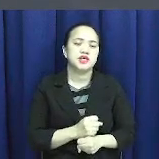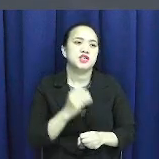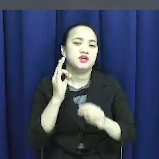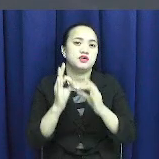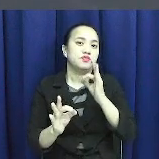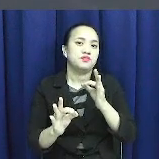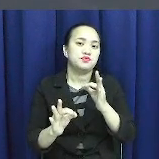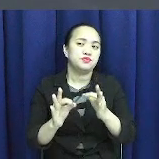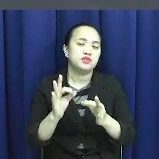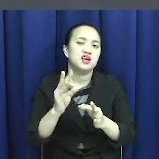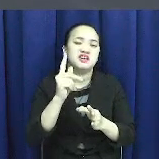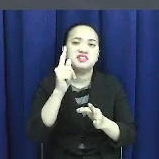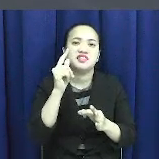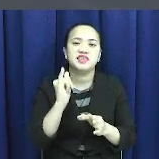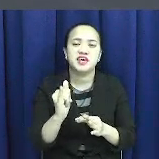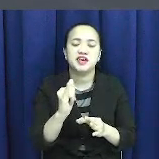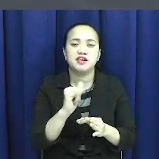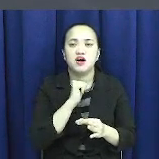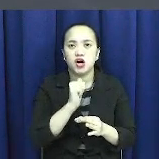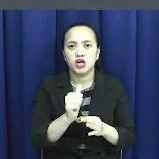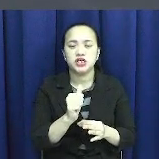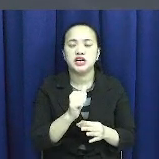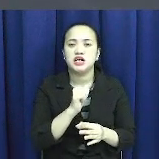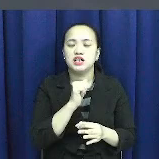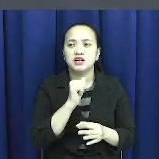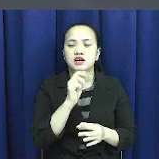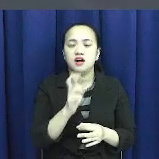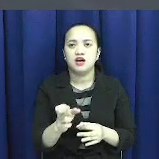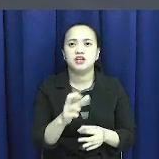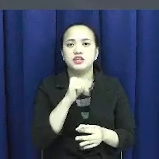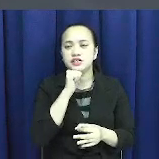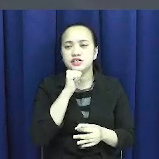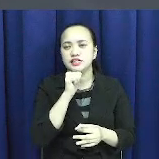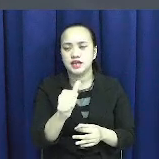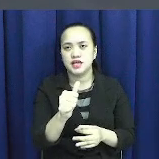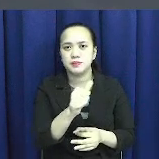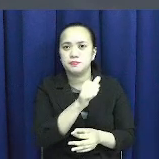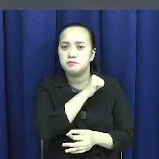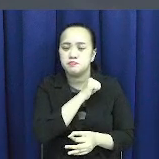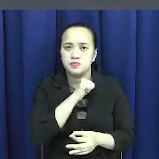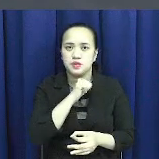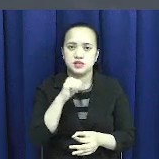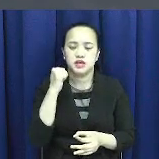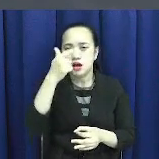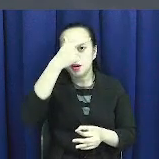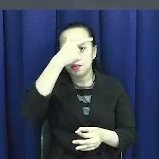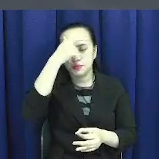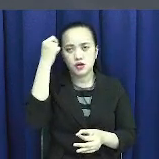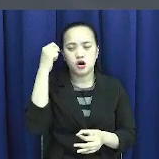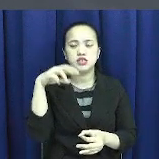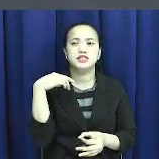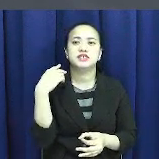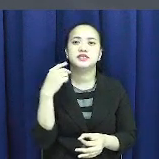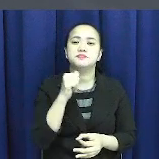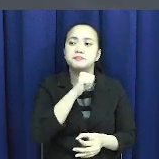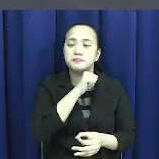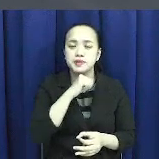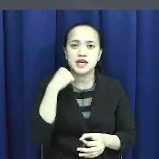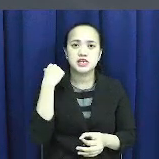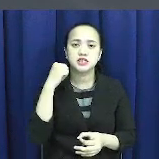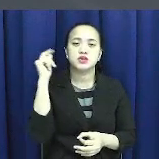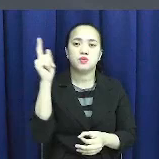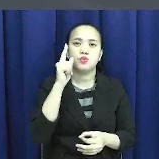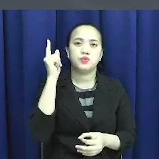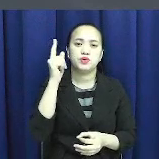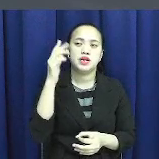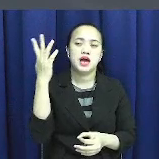siya priest. Sapagkat ang priest lamang ang merong karapatan na mag-offer ng sacrifice. So ang gagawin